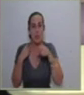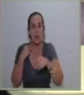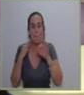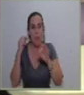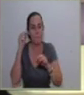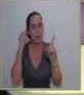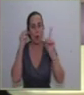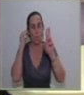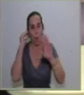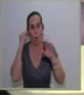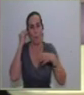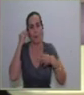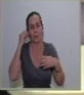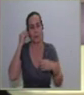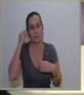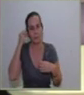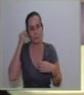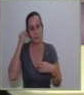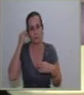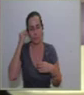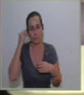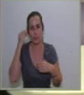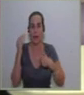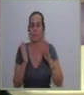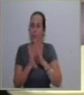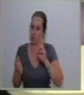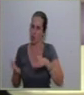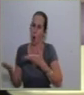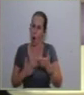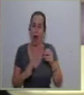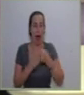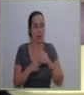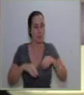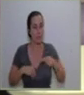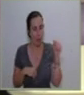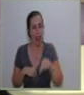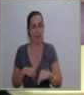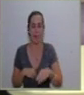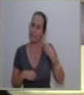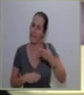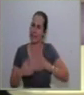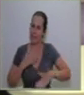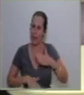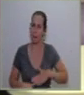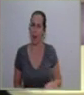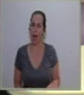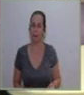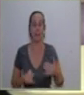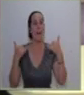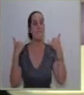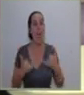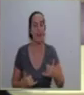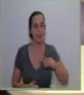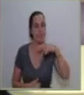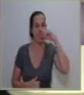במציאות בדיוק כמו הדמות של הדפני בסדרה. טוב, נאוריי, אני מבקש ממך, בא אורחת, עד שהיא מסכימה לבוא וזה, תהיה נחמד, תהיה בן אדם. נראה. ועכשיו